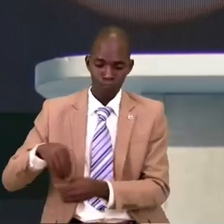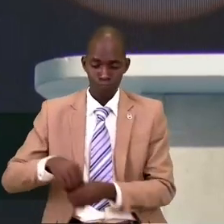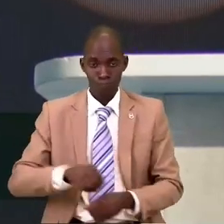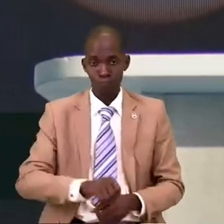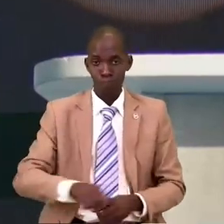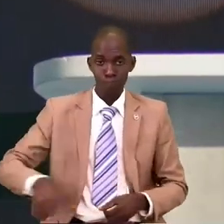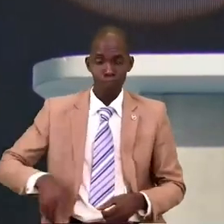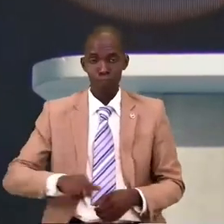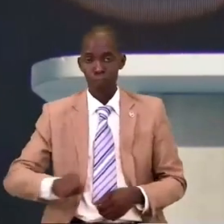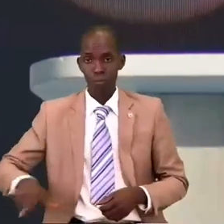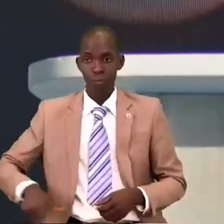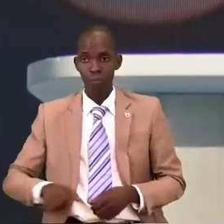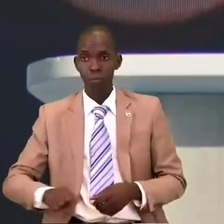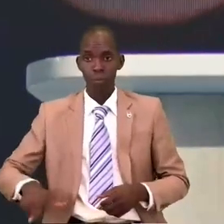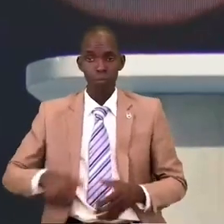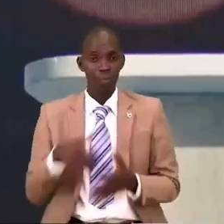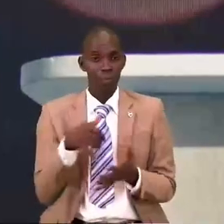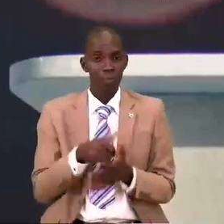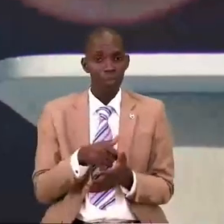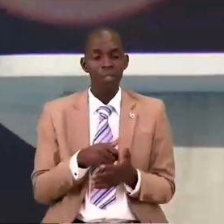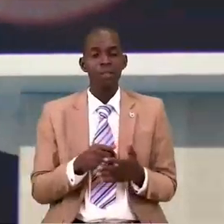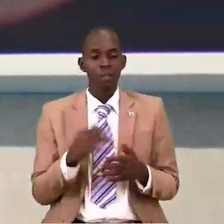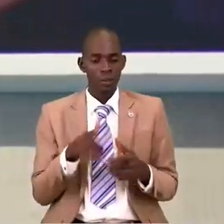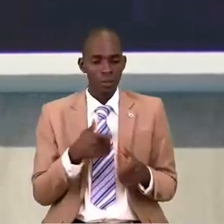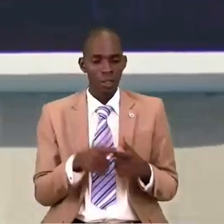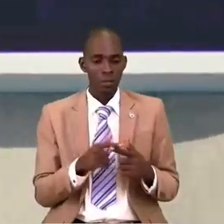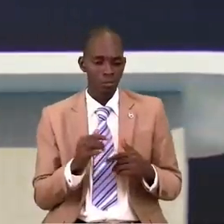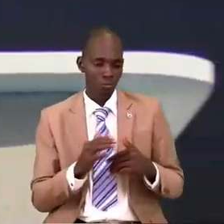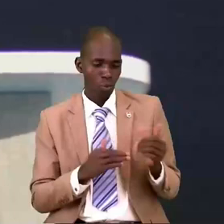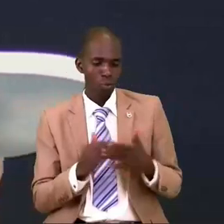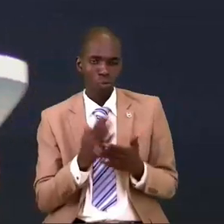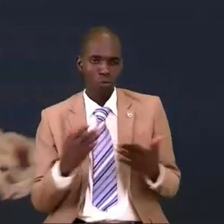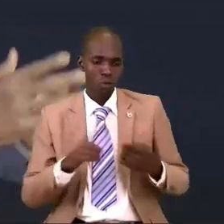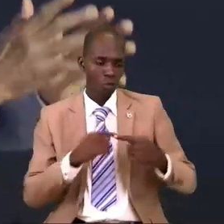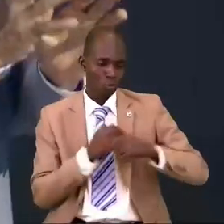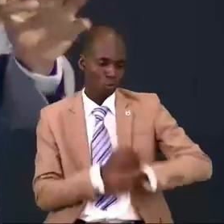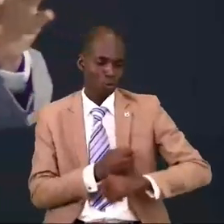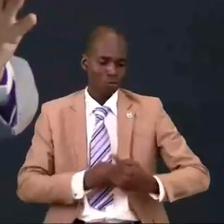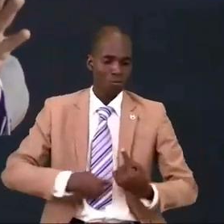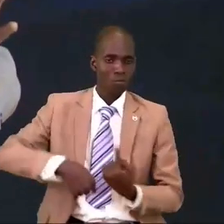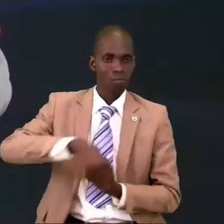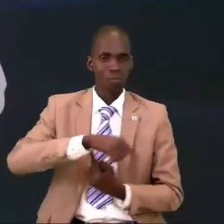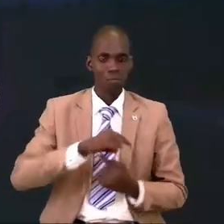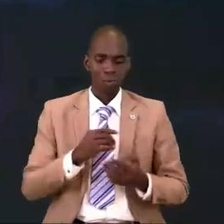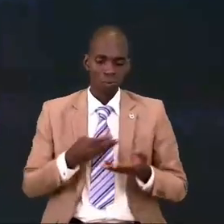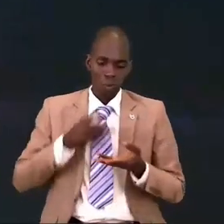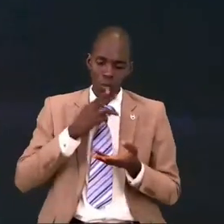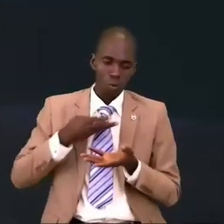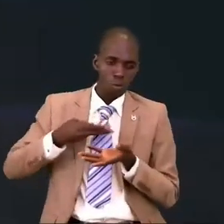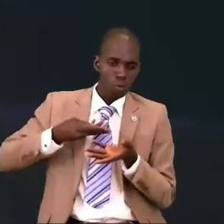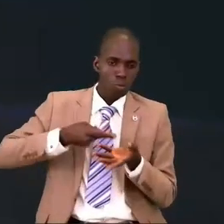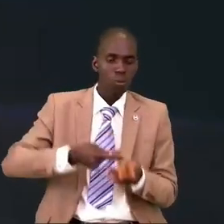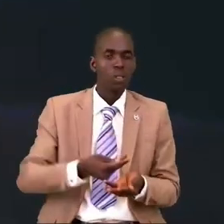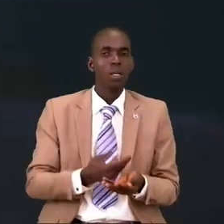et prendre soin, lui donner de l'attention pour cultiver. Regardez tous les ministres de Dieu.